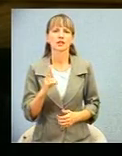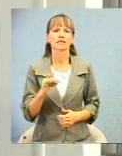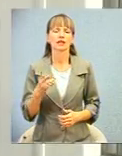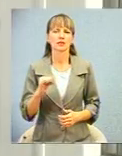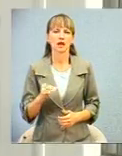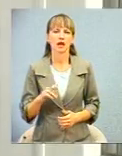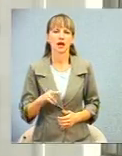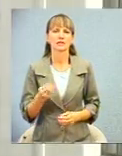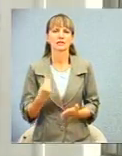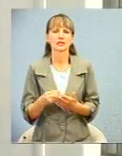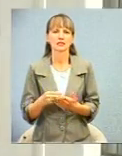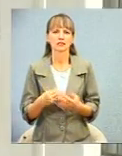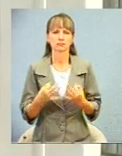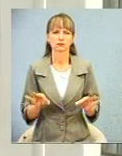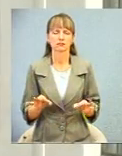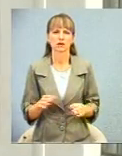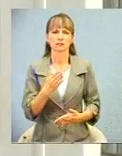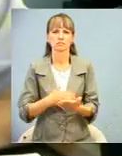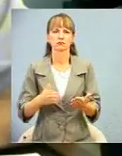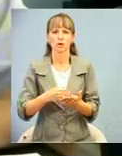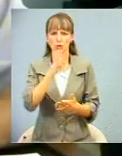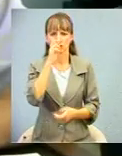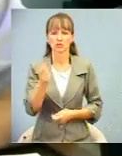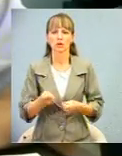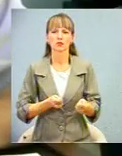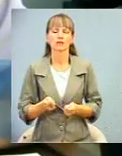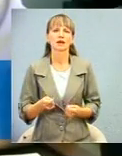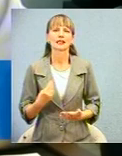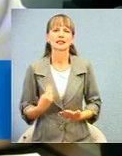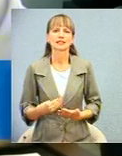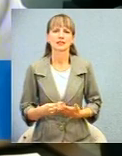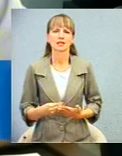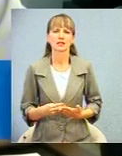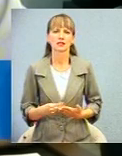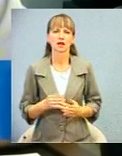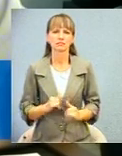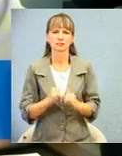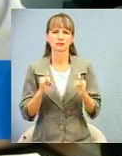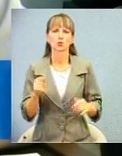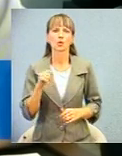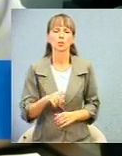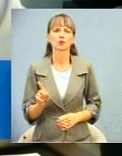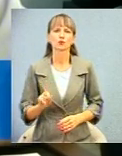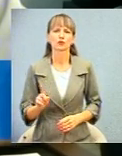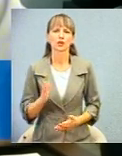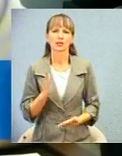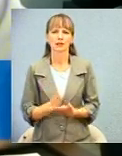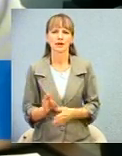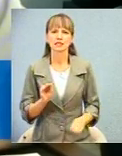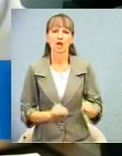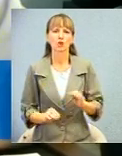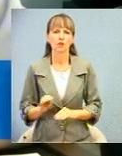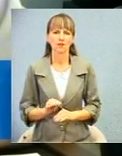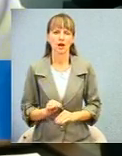відпустив ціни, скасувавши державне регулювання. Ціна, по-перше, зростає, тому що є складова,